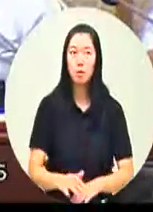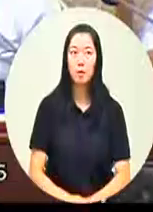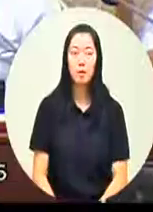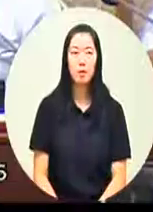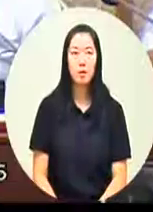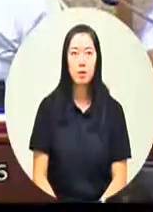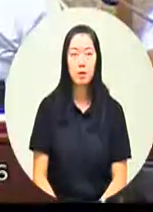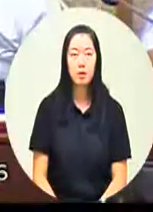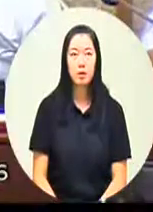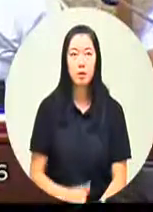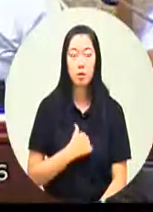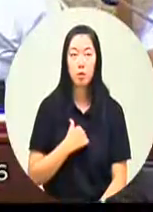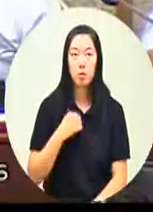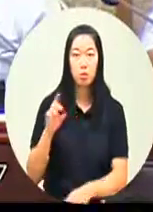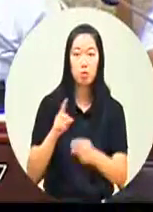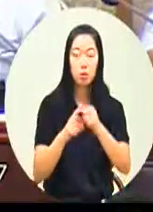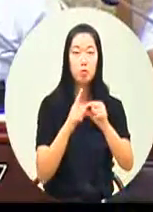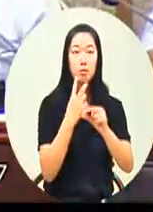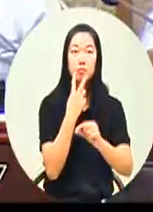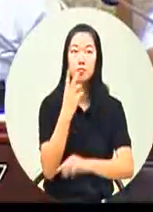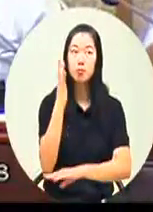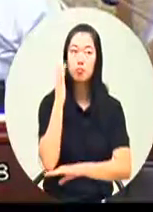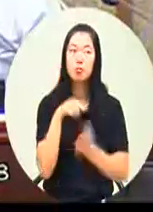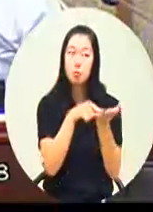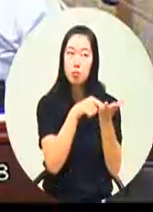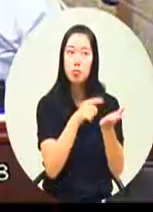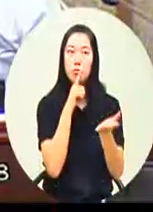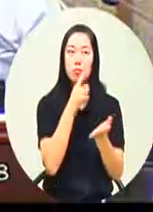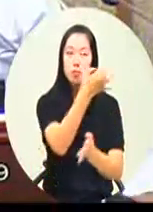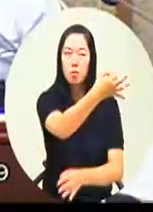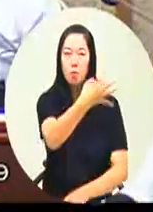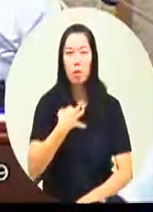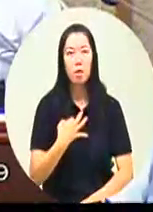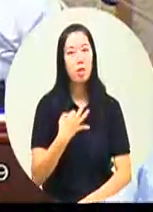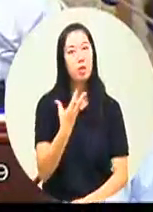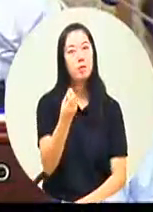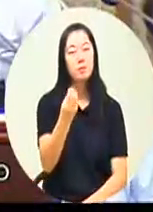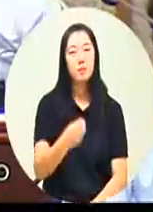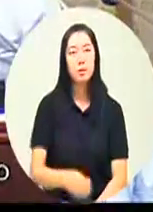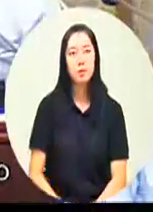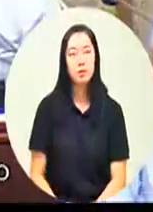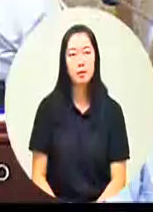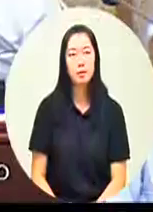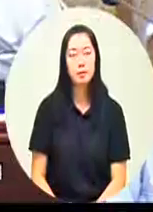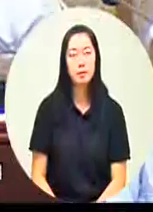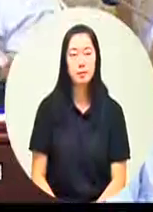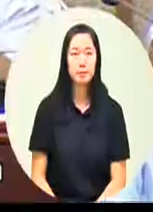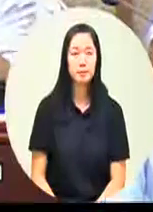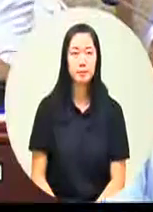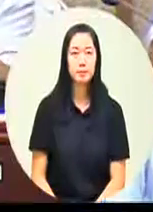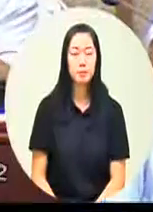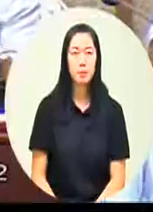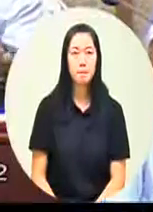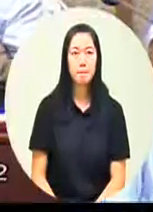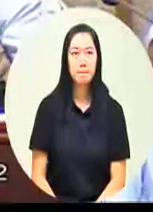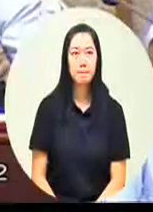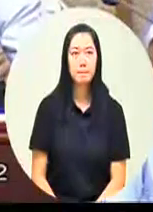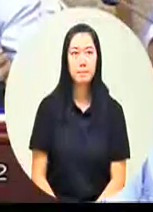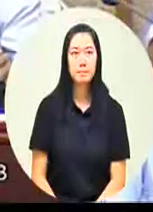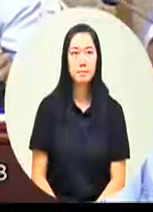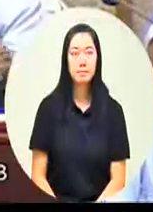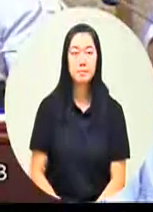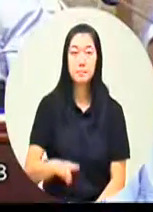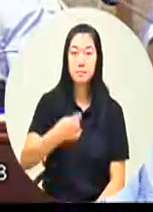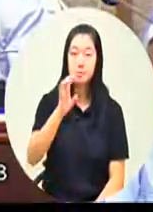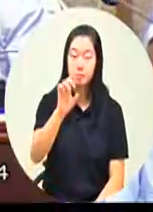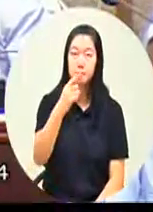部分，其实我们去跟中央争取，中央一角银都未补助。 那局长，请问一下， 啊，所以141亿内